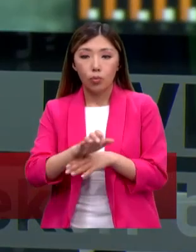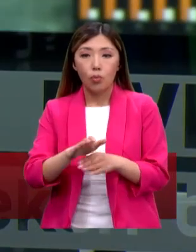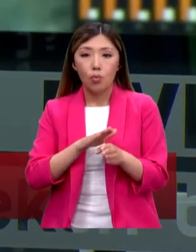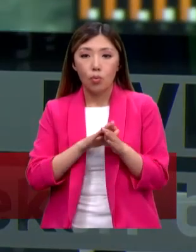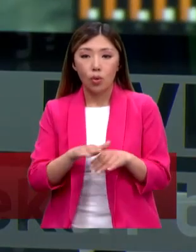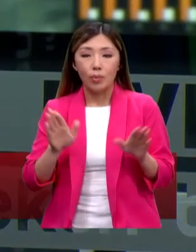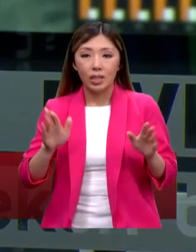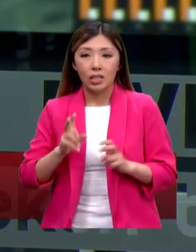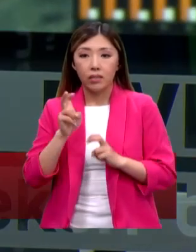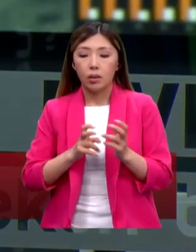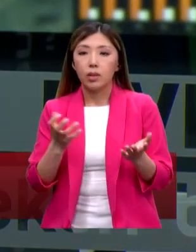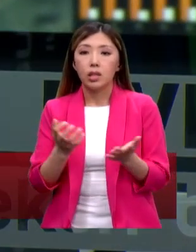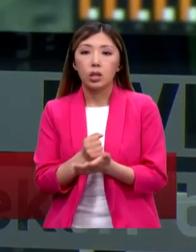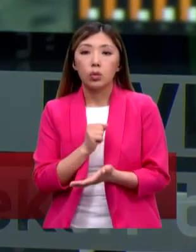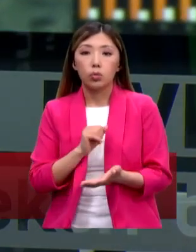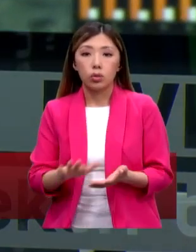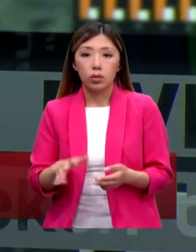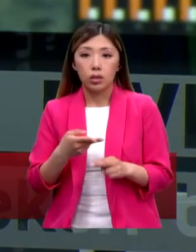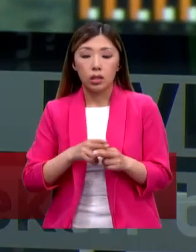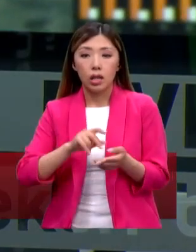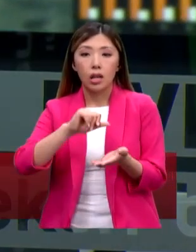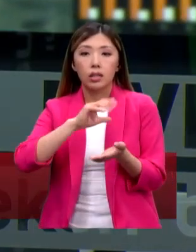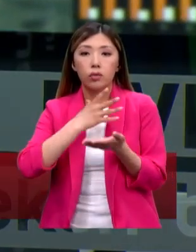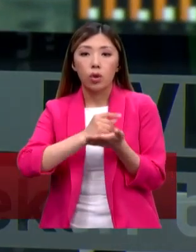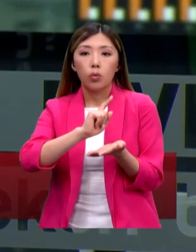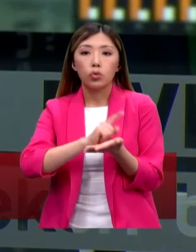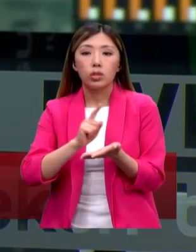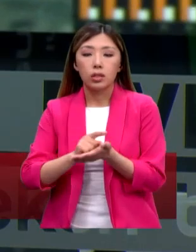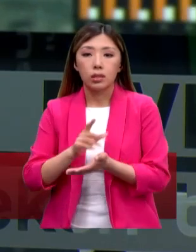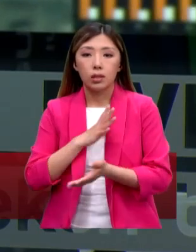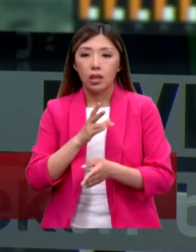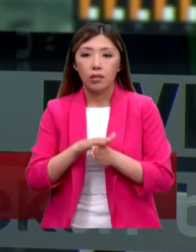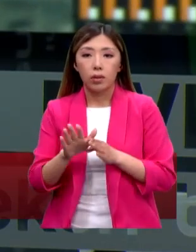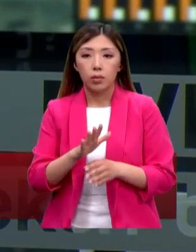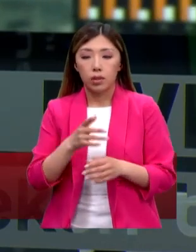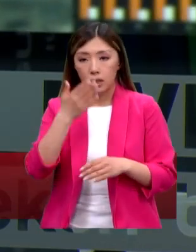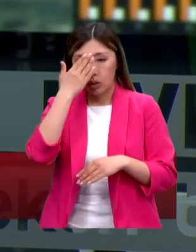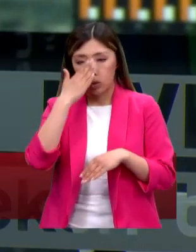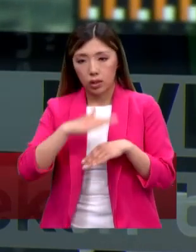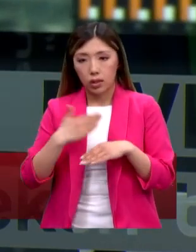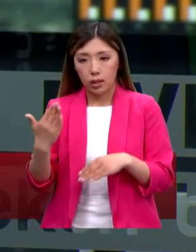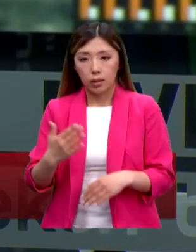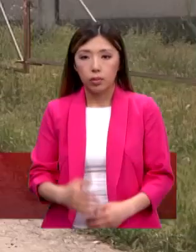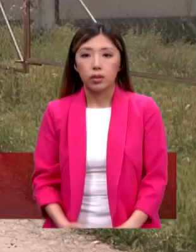им так и не удалось. Свою часть обязательств не выполнил местный акимат. Марина Низовкина с подробностями.